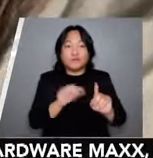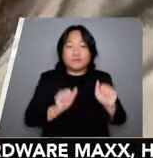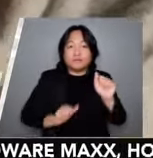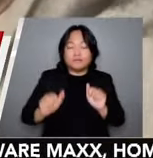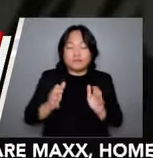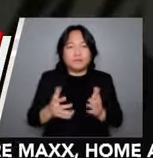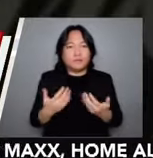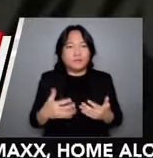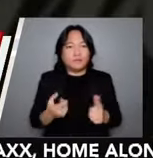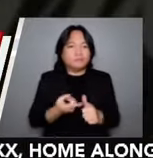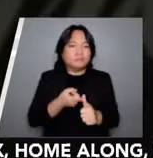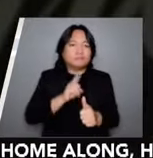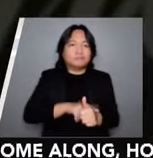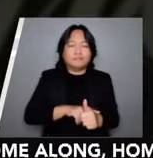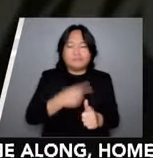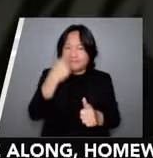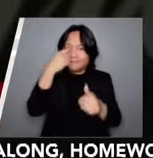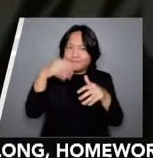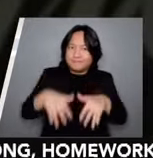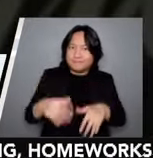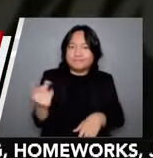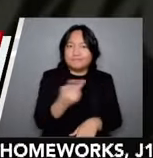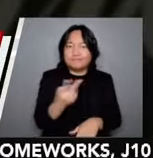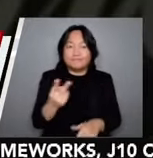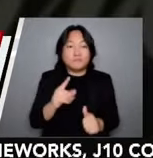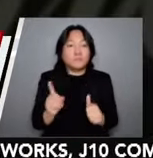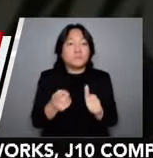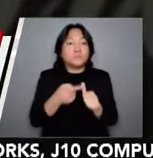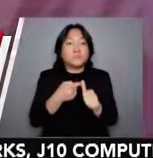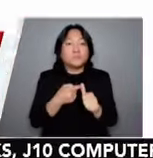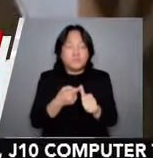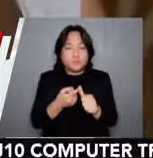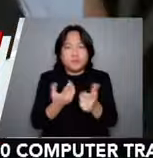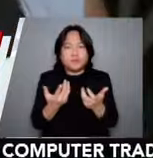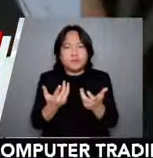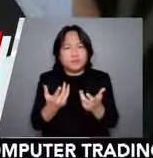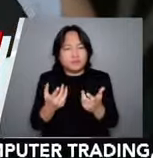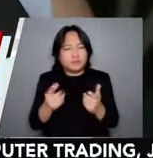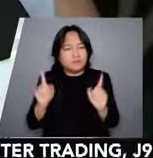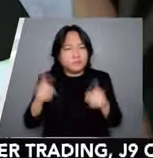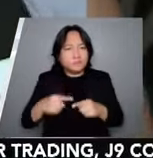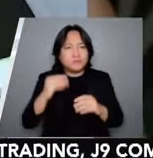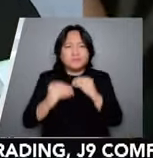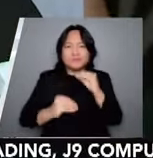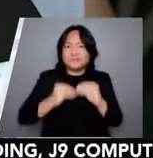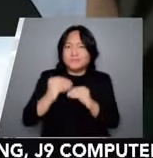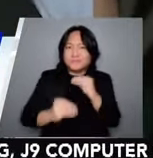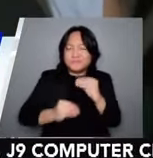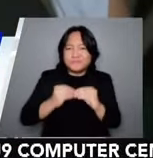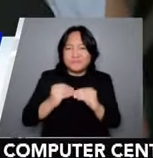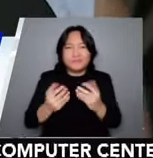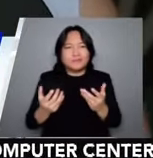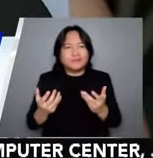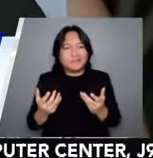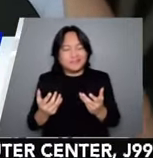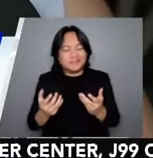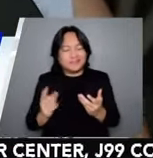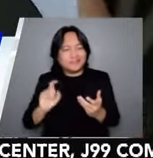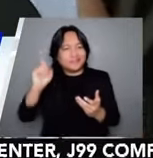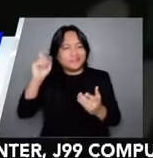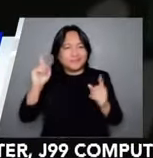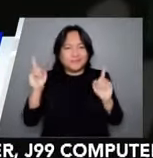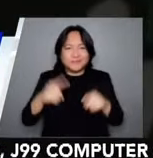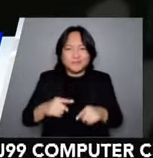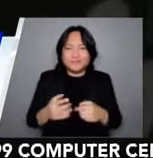mag-meet today. First scene namin ni Ruru, kiss agad, sabi nga namin, wala man lang bonding, ganyan-ganyan. Sabi naman, eto